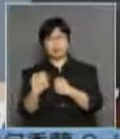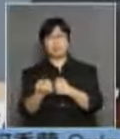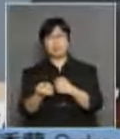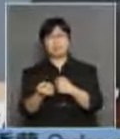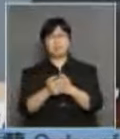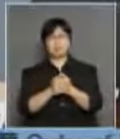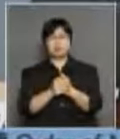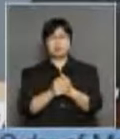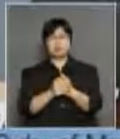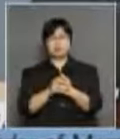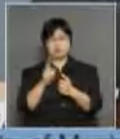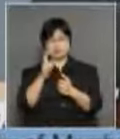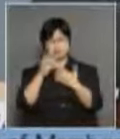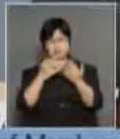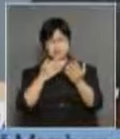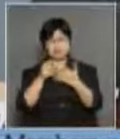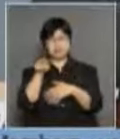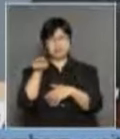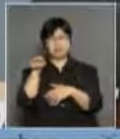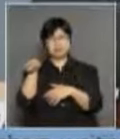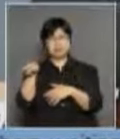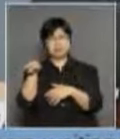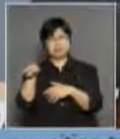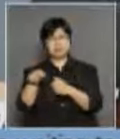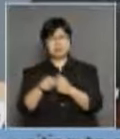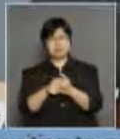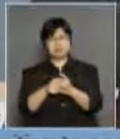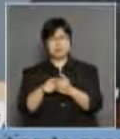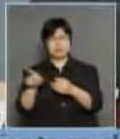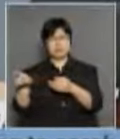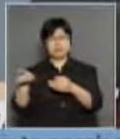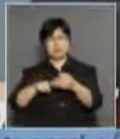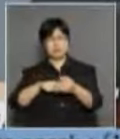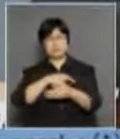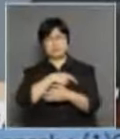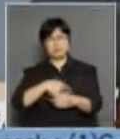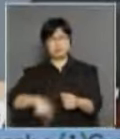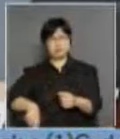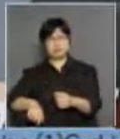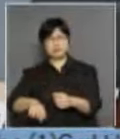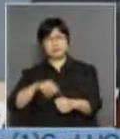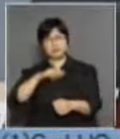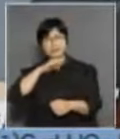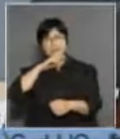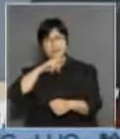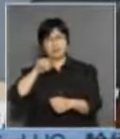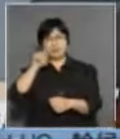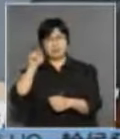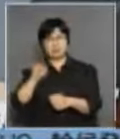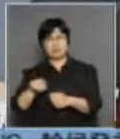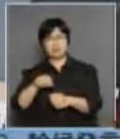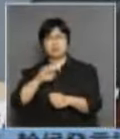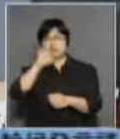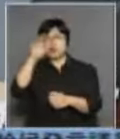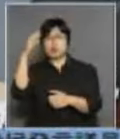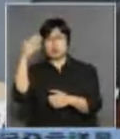一樣嘢，就係呢位咁嘅黃國興議員講嘅嘢係偽命題嚟嘅。講完之